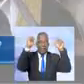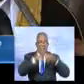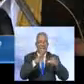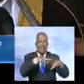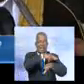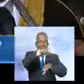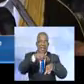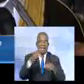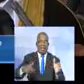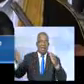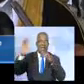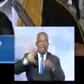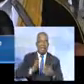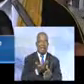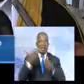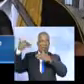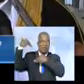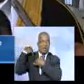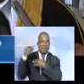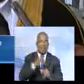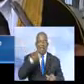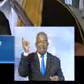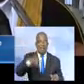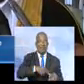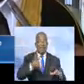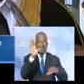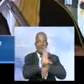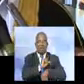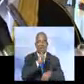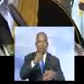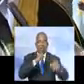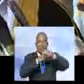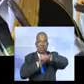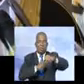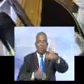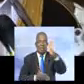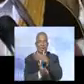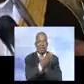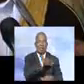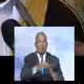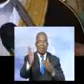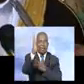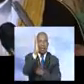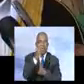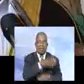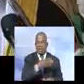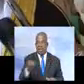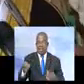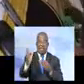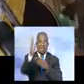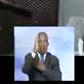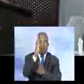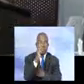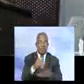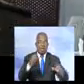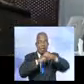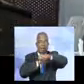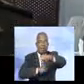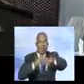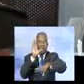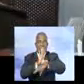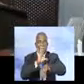corps. Parce qu'il faut que la Côte d'Ivoire soit protégée par Allah subhanahu wa ta'ala. Et que Dieu ait la même mise même sur la Côte d'Ivoire.